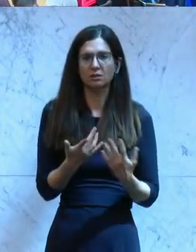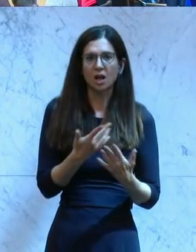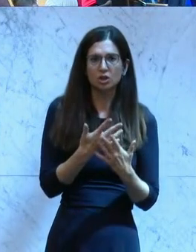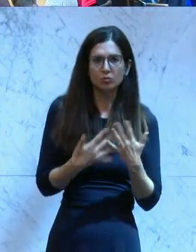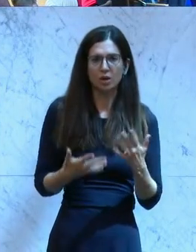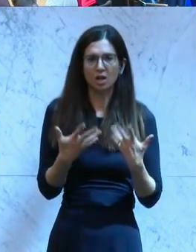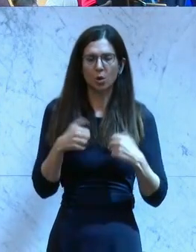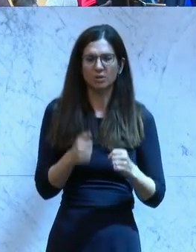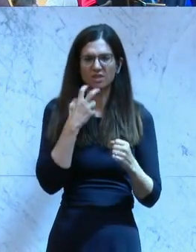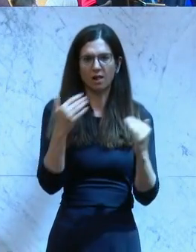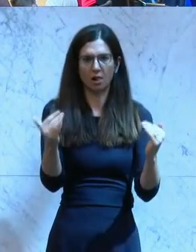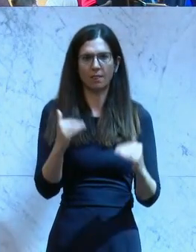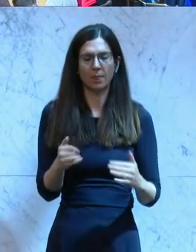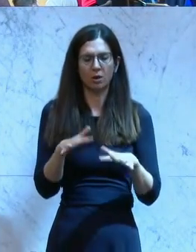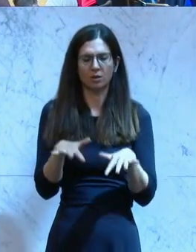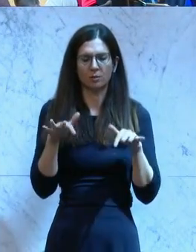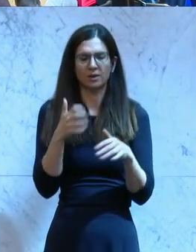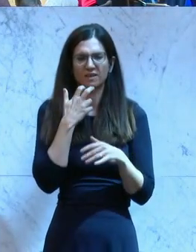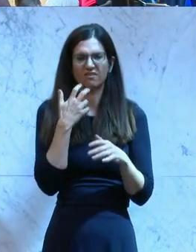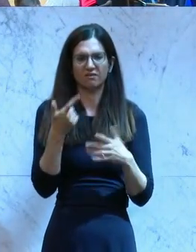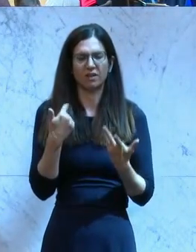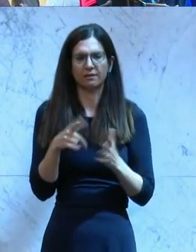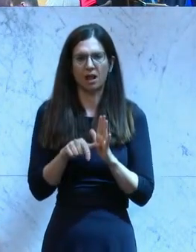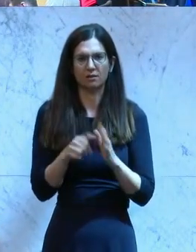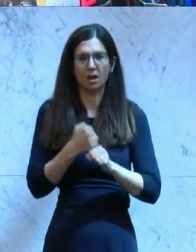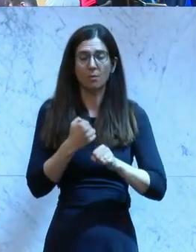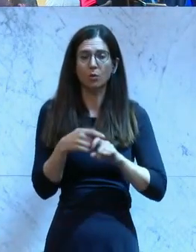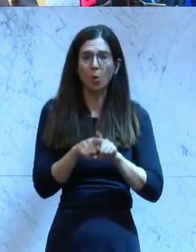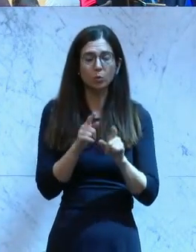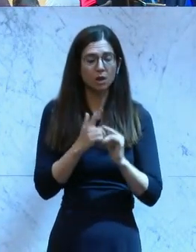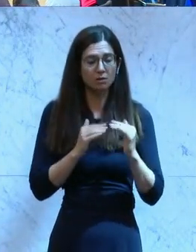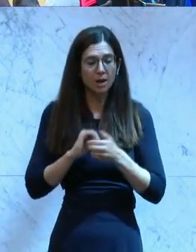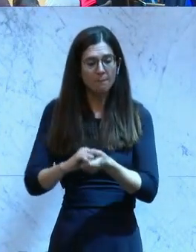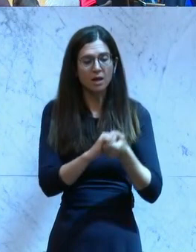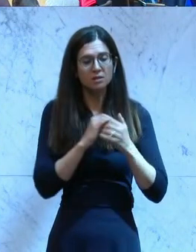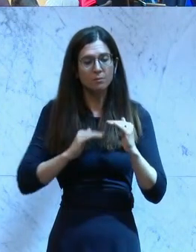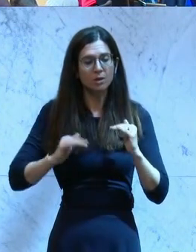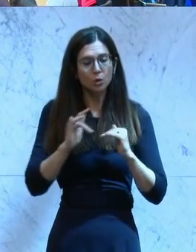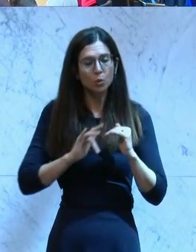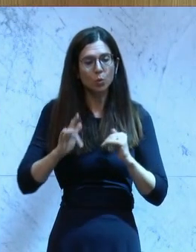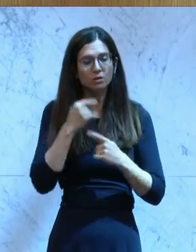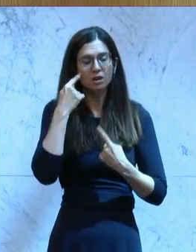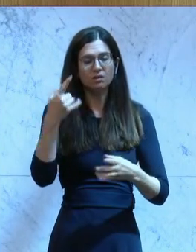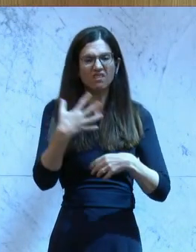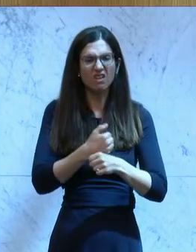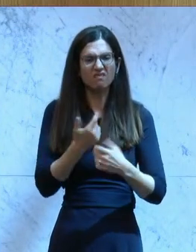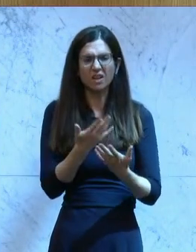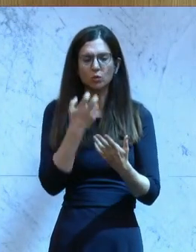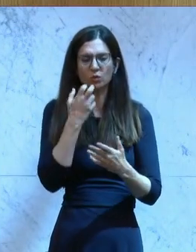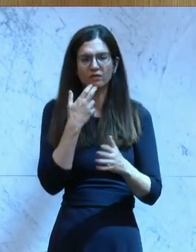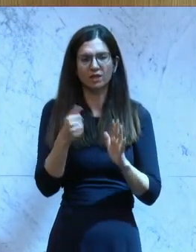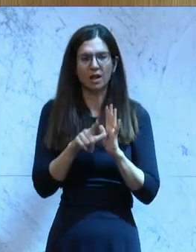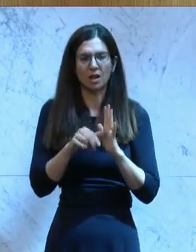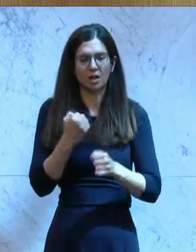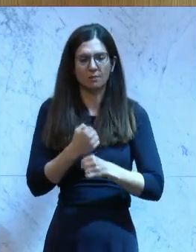Kompetenzen. Sie wollen das Parlament aushöhlen und Sie wollen den gemeinsamen Grundgedanken und die Grundbausteine unserer Verfassung aushöhlen. Ich finde es